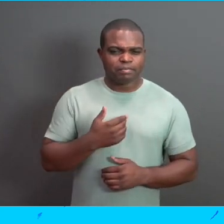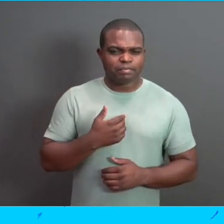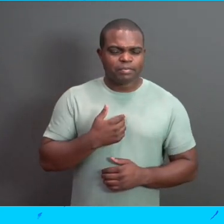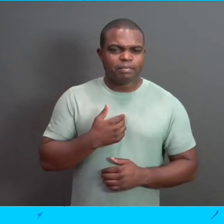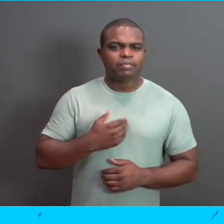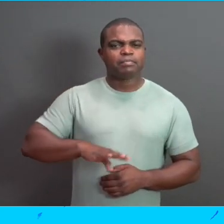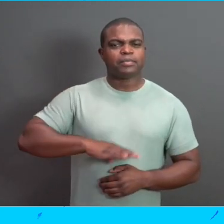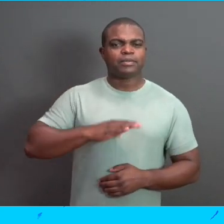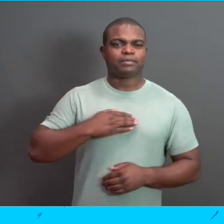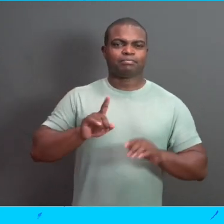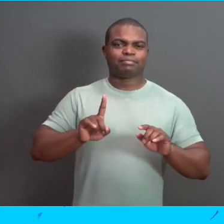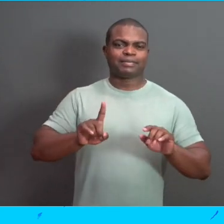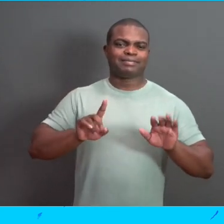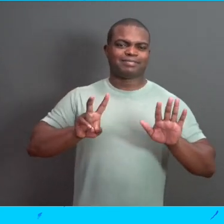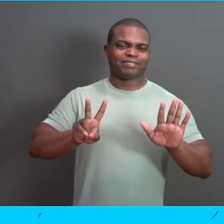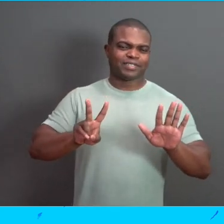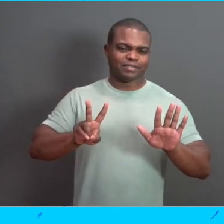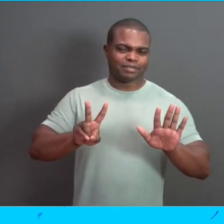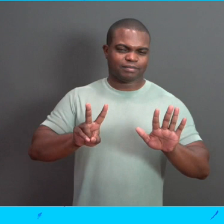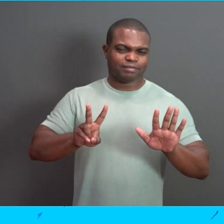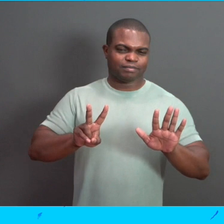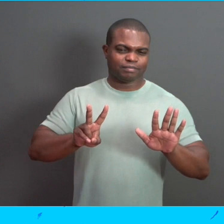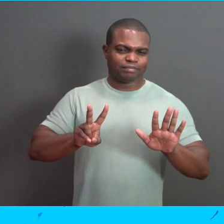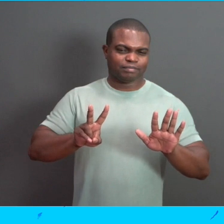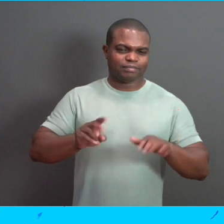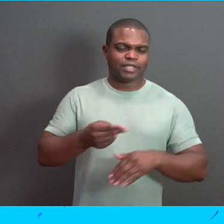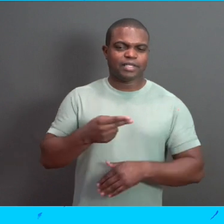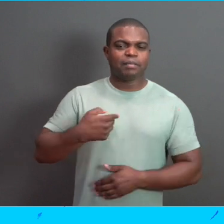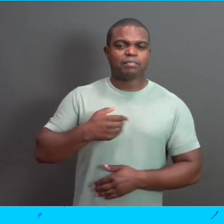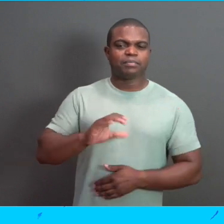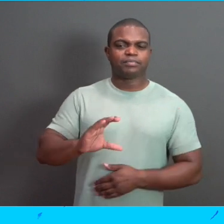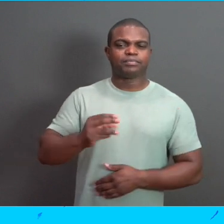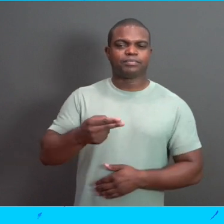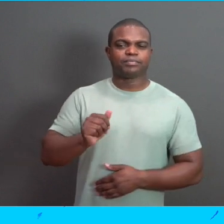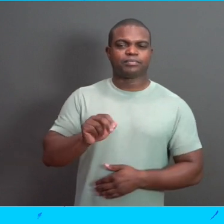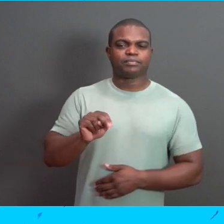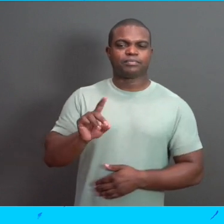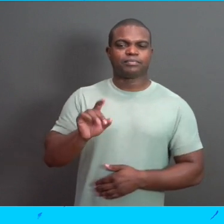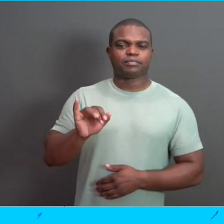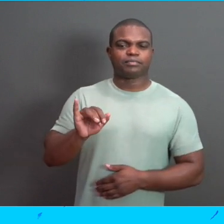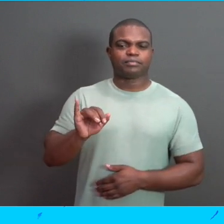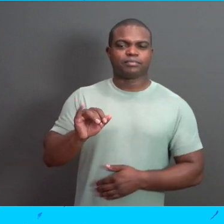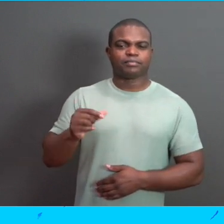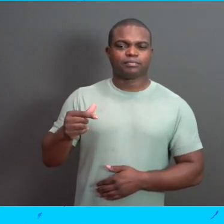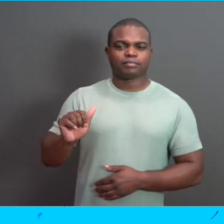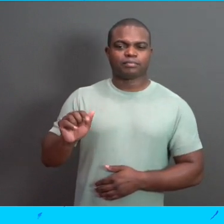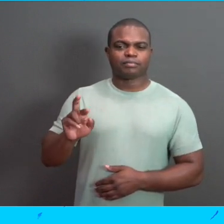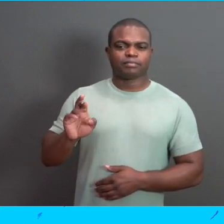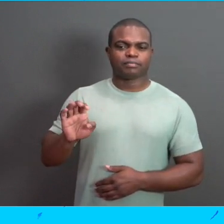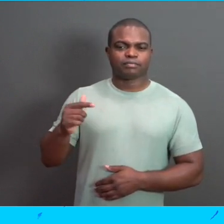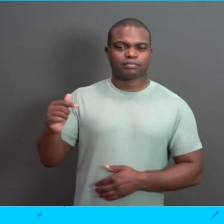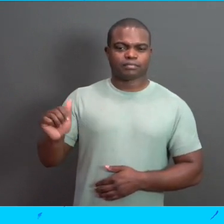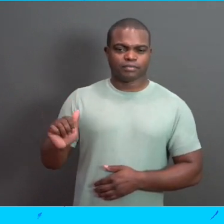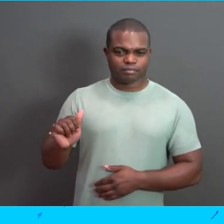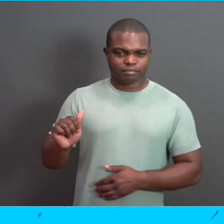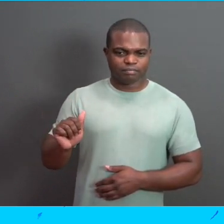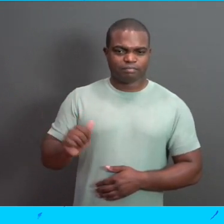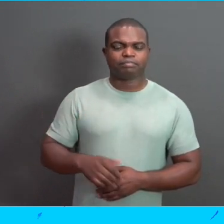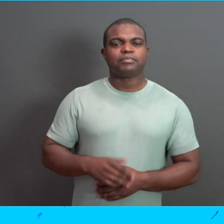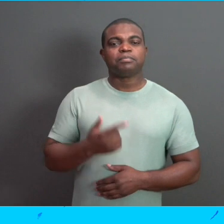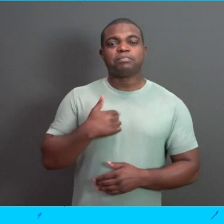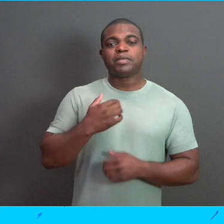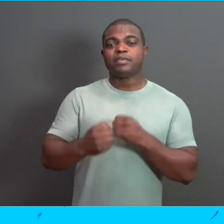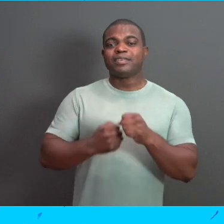Majen, j'ai 17 ans. Je suis en train d'étudier